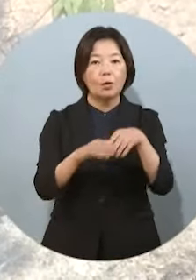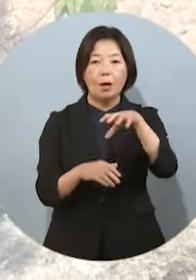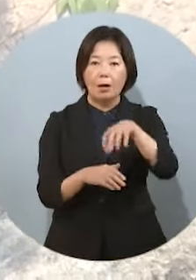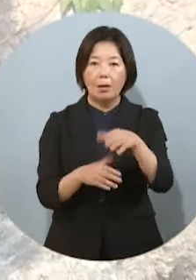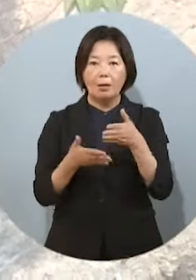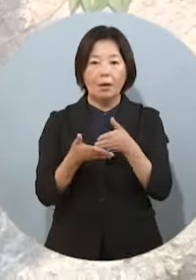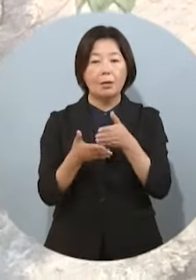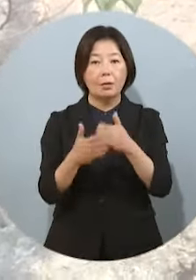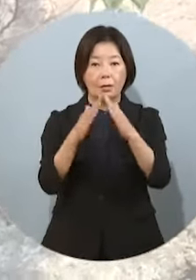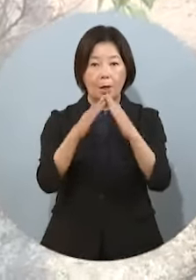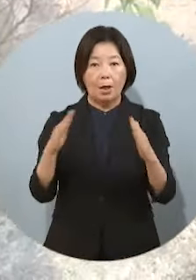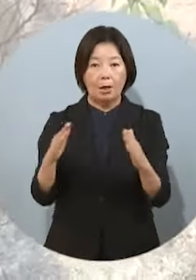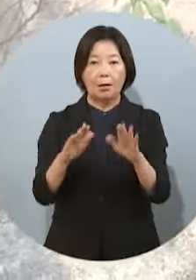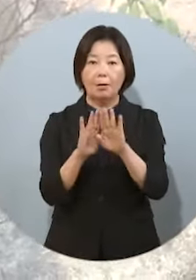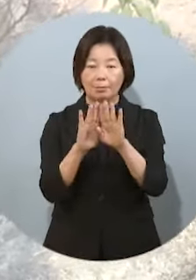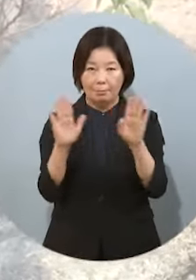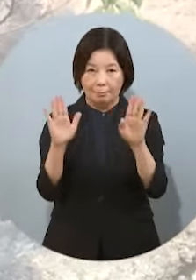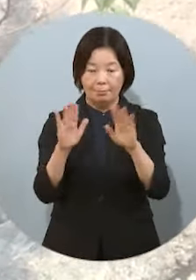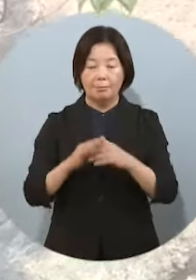われます。